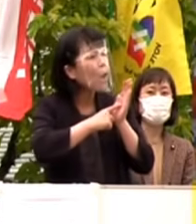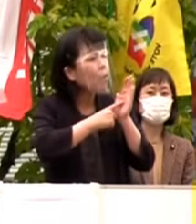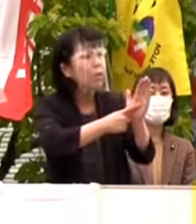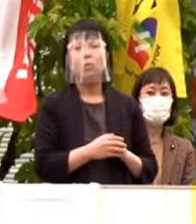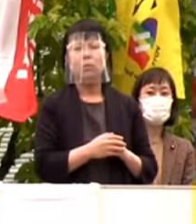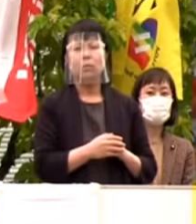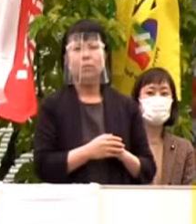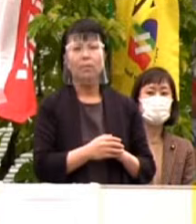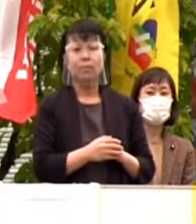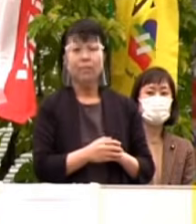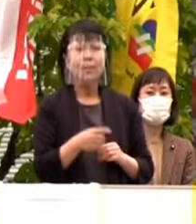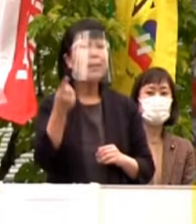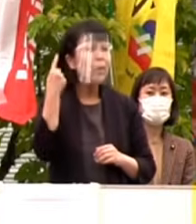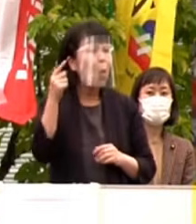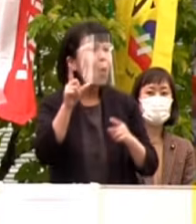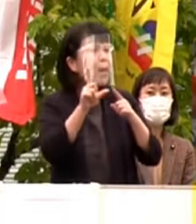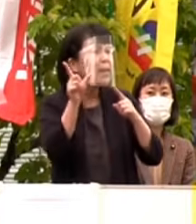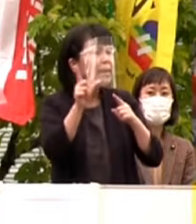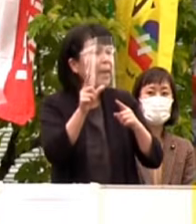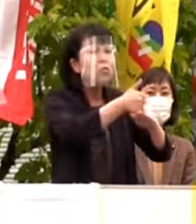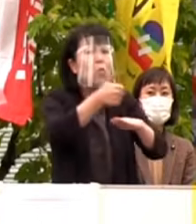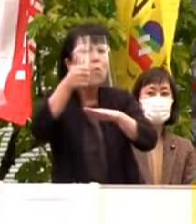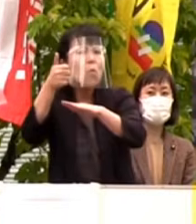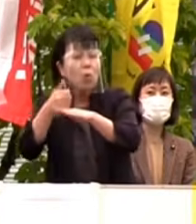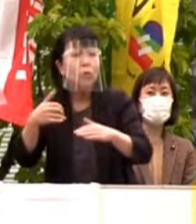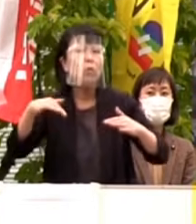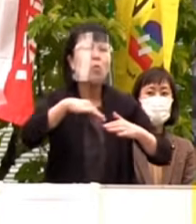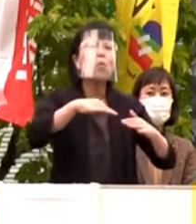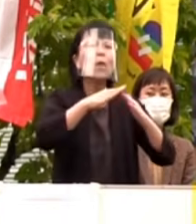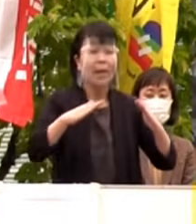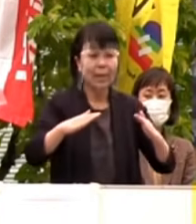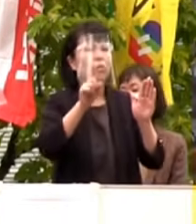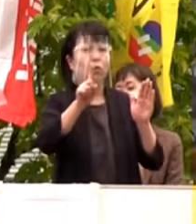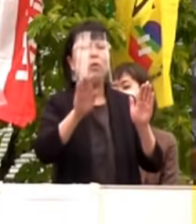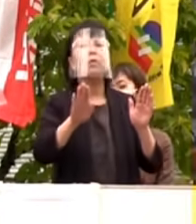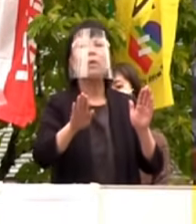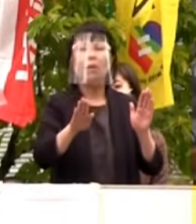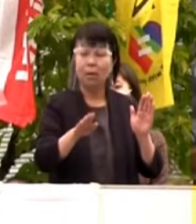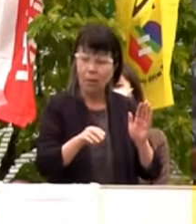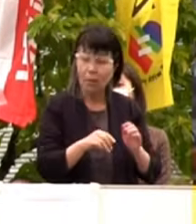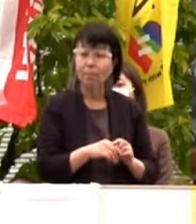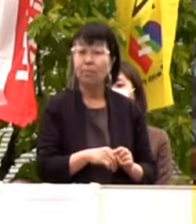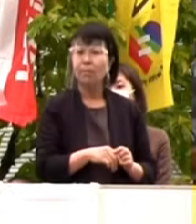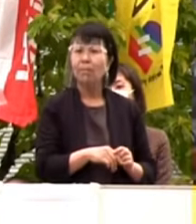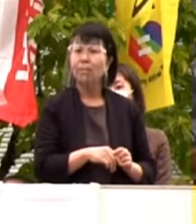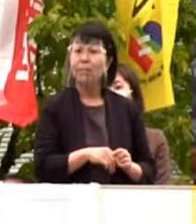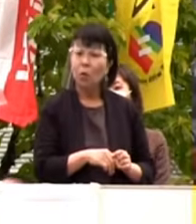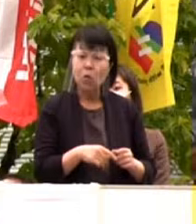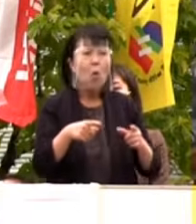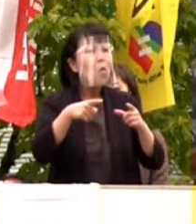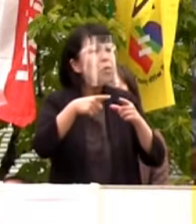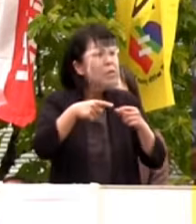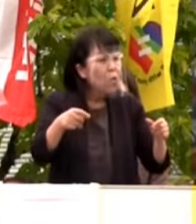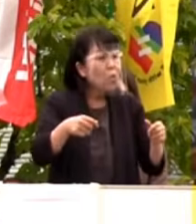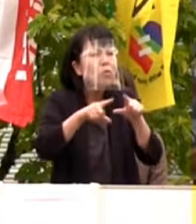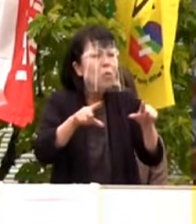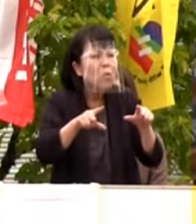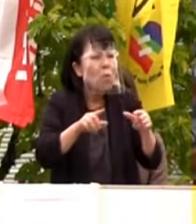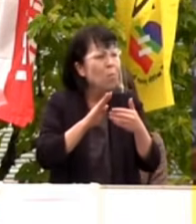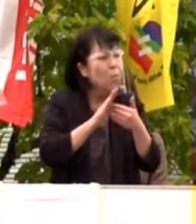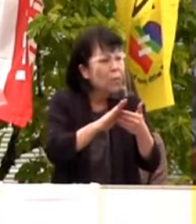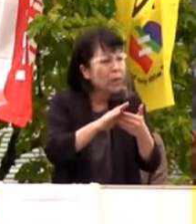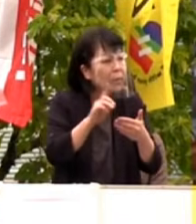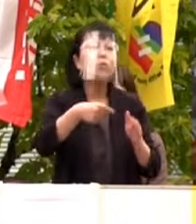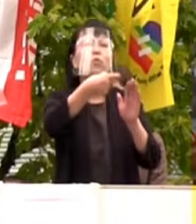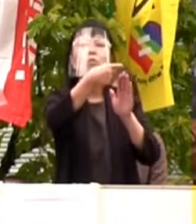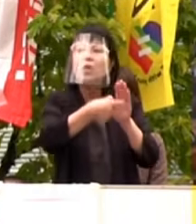ですよ。昨日 NHK の党首討論会でこれがテーマの一つでした。何が日本のジェンダー平等を阻んでいるか、これが議